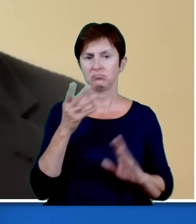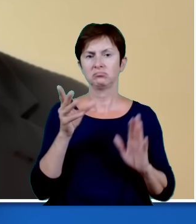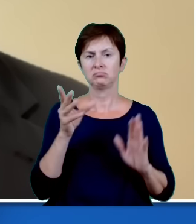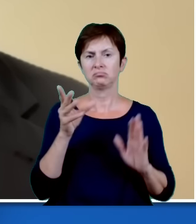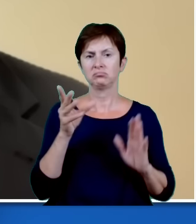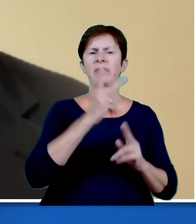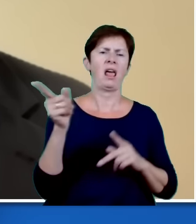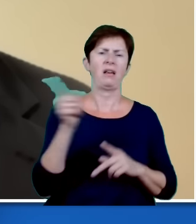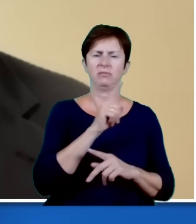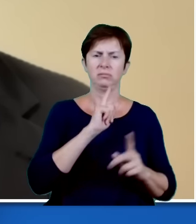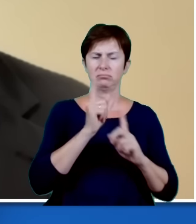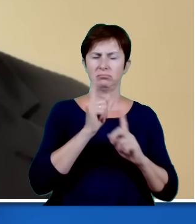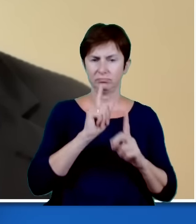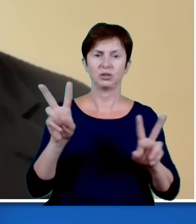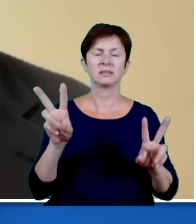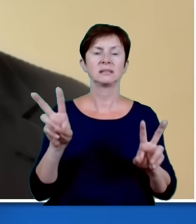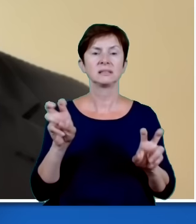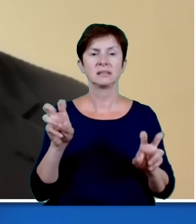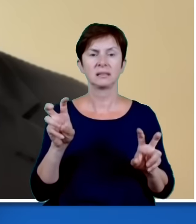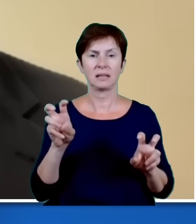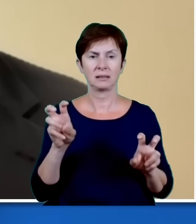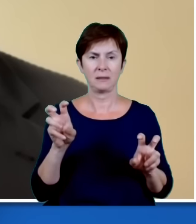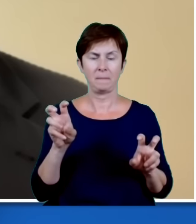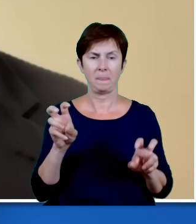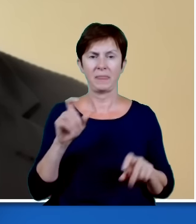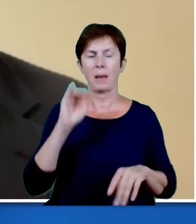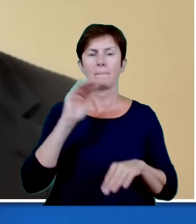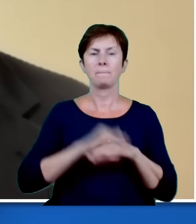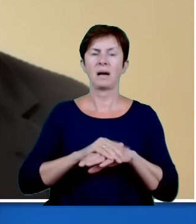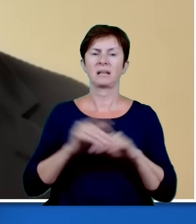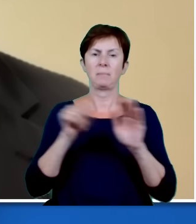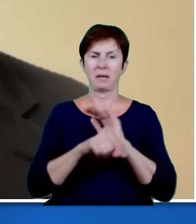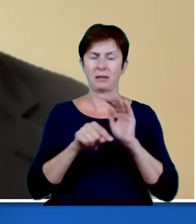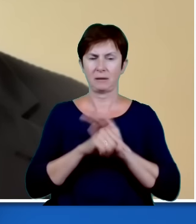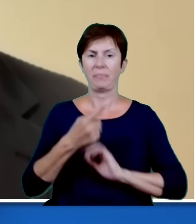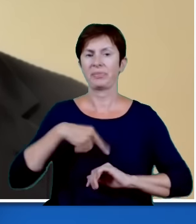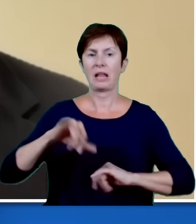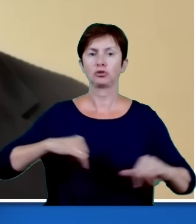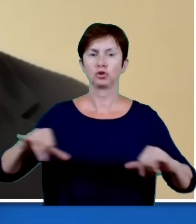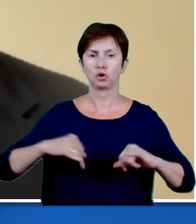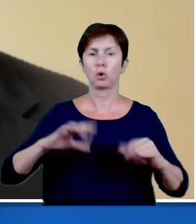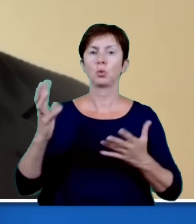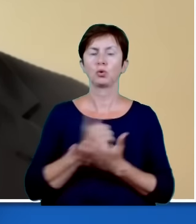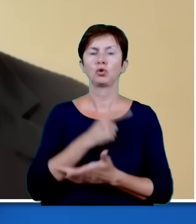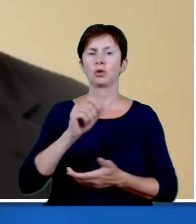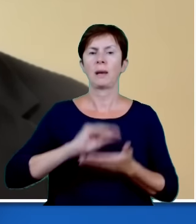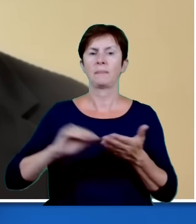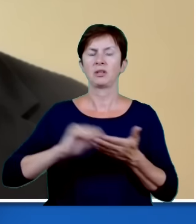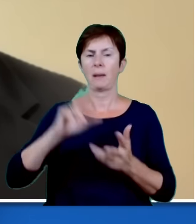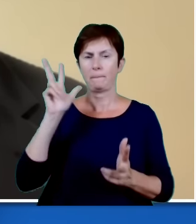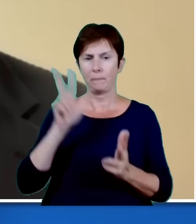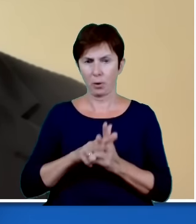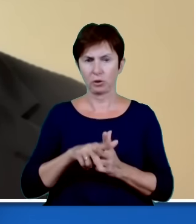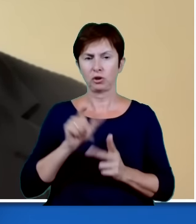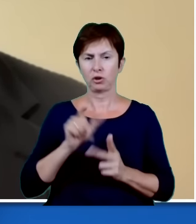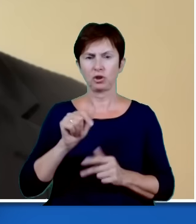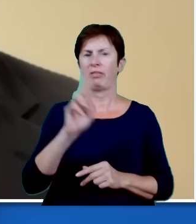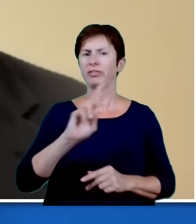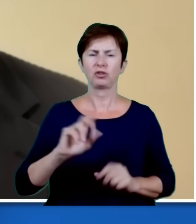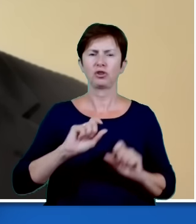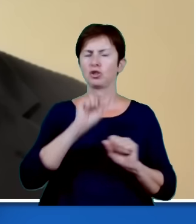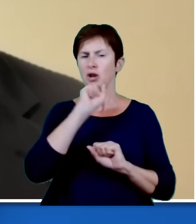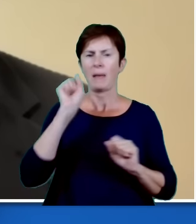tu dokładny cytat chodzi o pakt migracyjny to co nasz rząd uzyskał to pisemne potwierdzenie że nikt żadne państwo